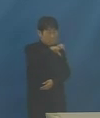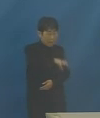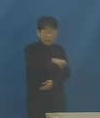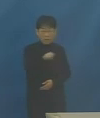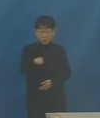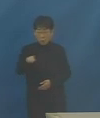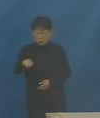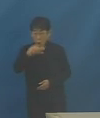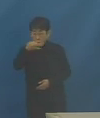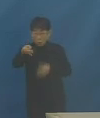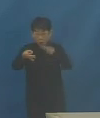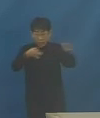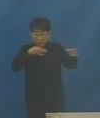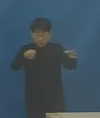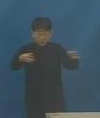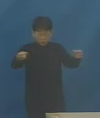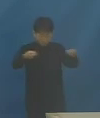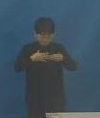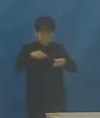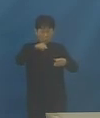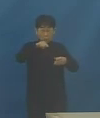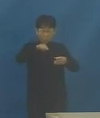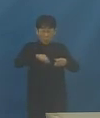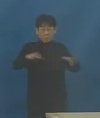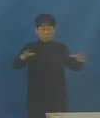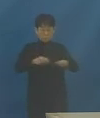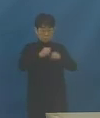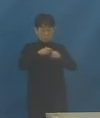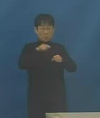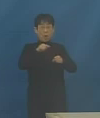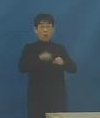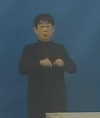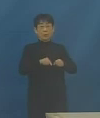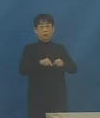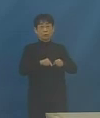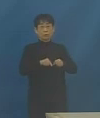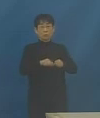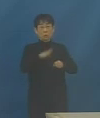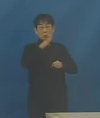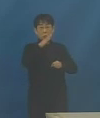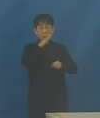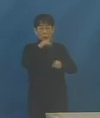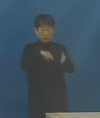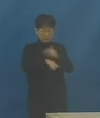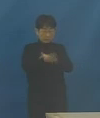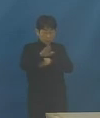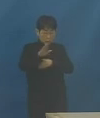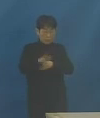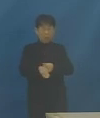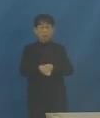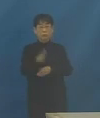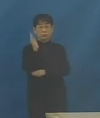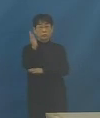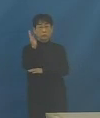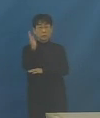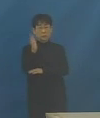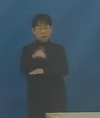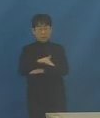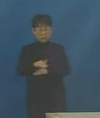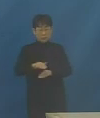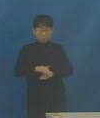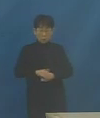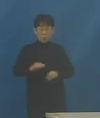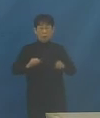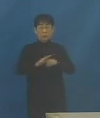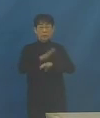基づくまあよが血の通った政治というものを記した内閣でやっていただきたいと思い